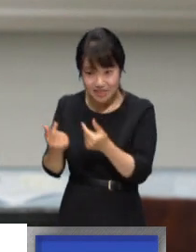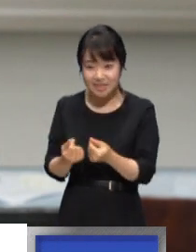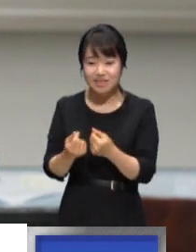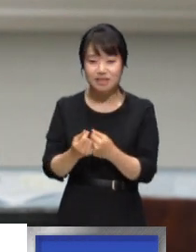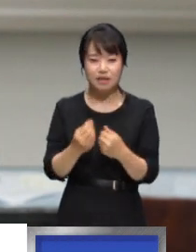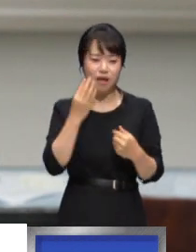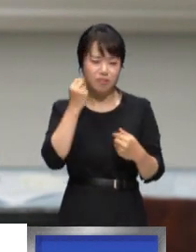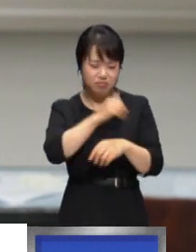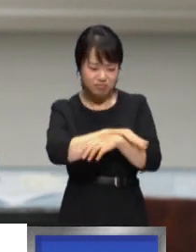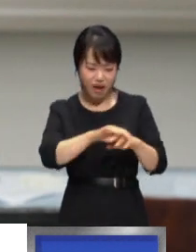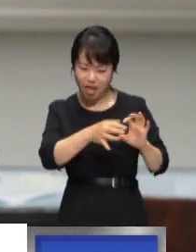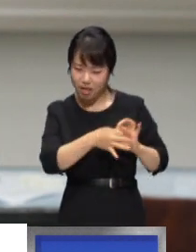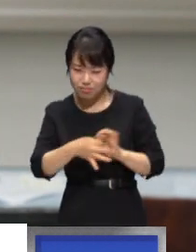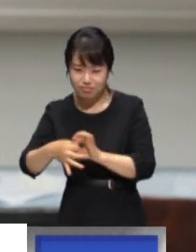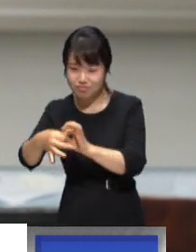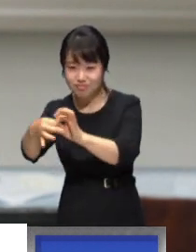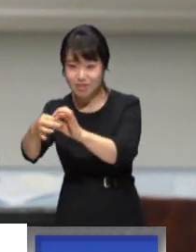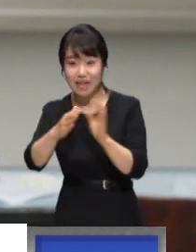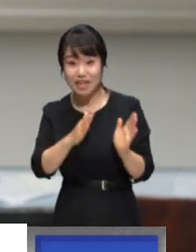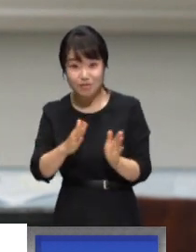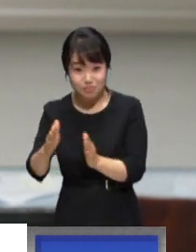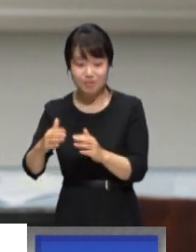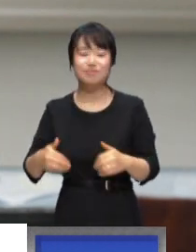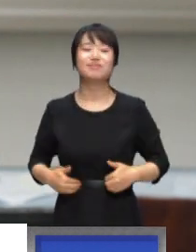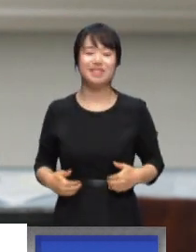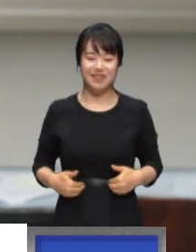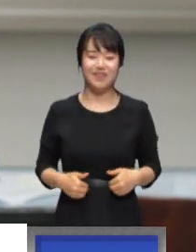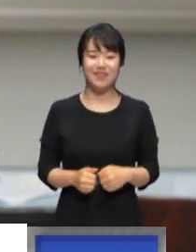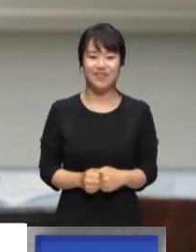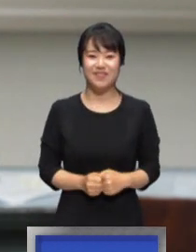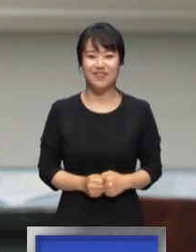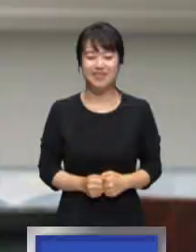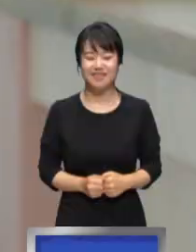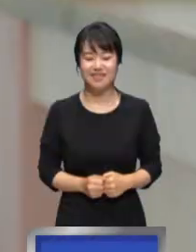교육적으로 이루어질 수 있도록 그렇게 준비하는 게 필요하지 않을까 싶고요.